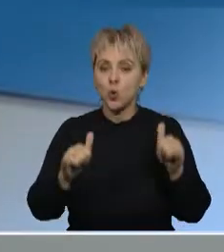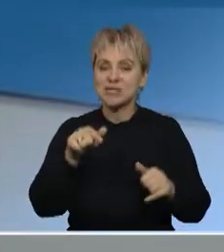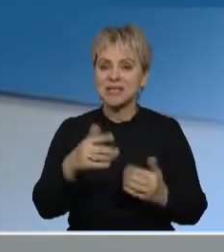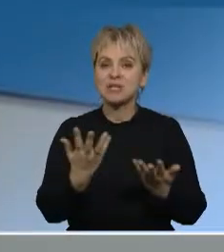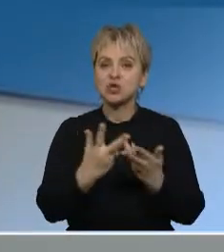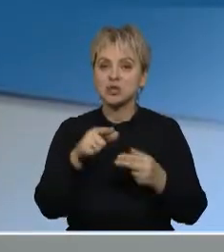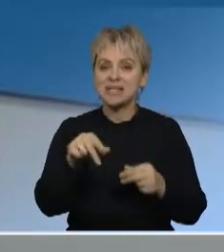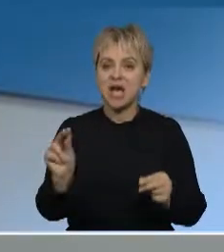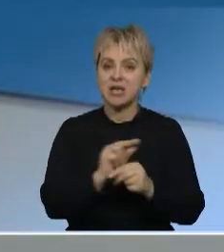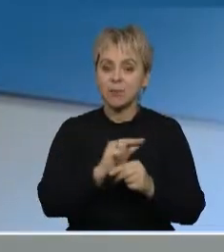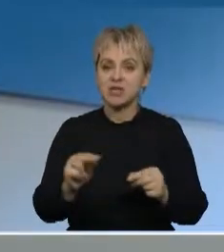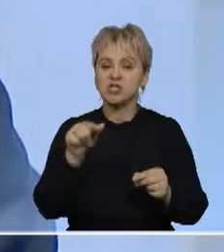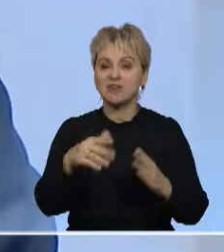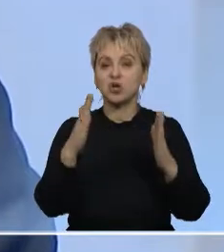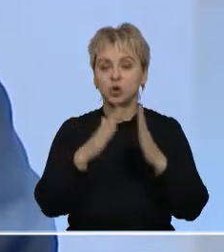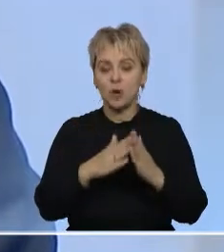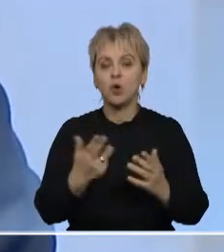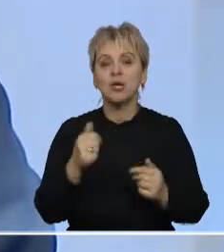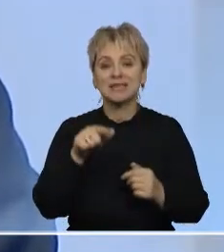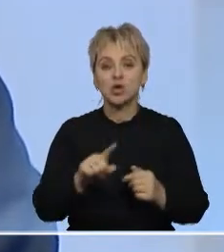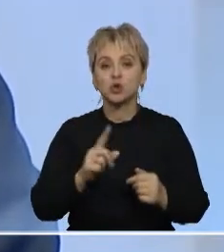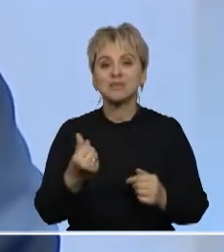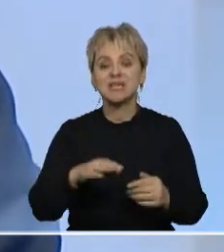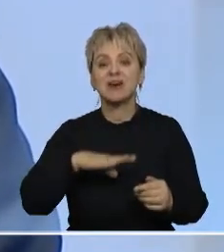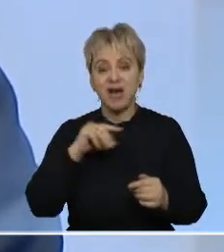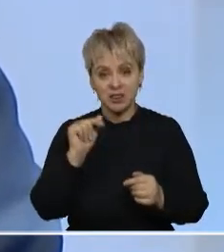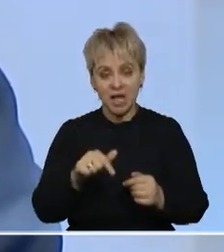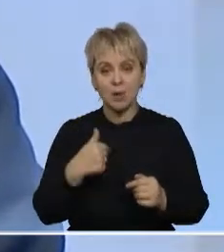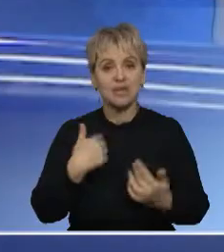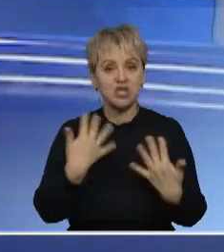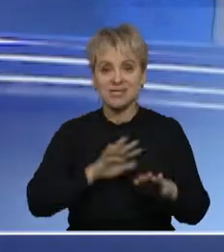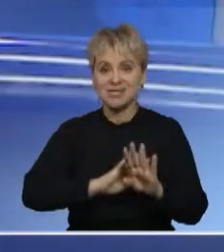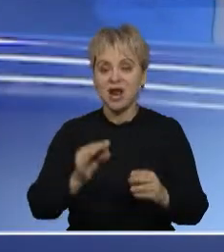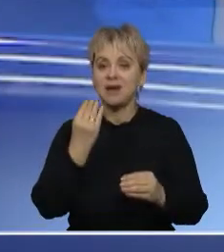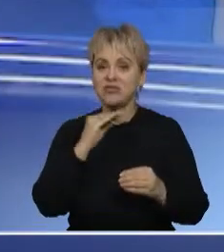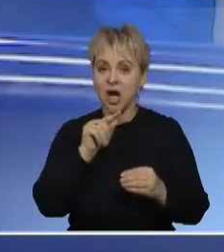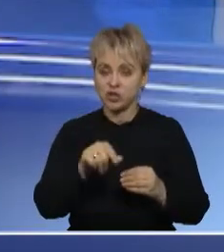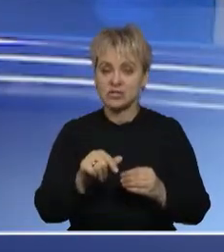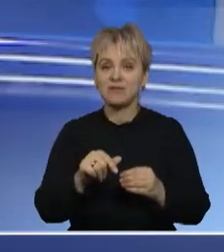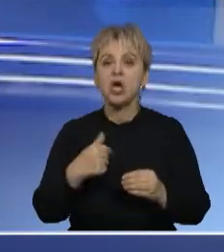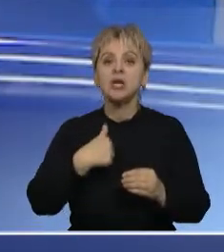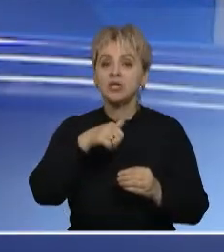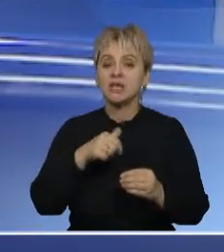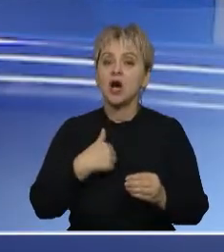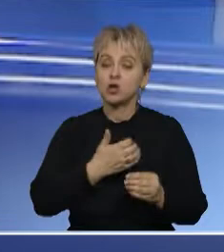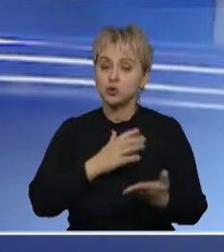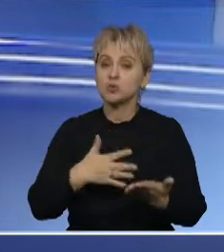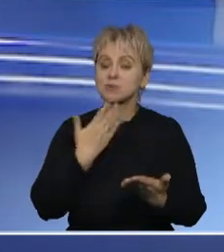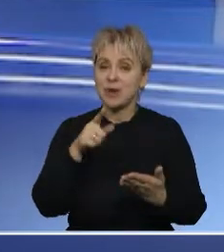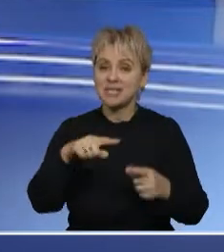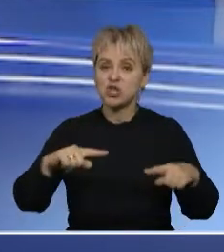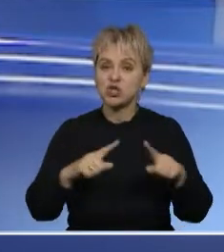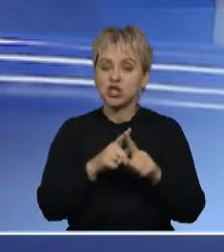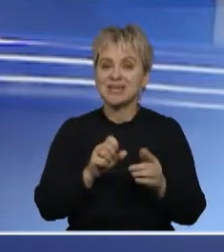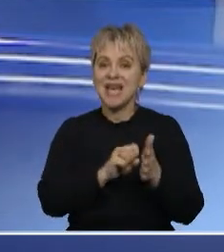числа ремонтируемых домов, чтобы денег хватало и мы не теряли в качестве. И не могу вас не спросить,